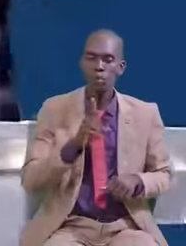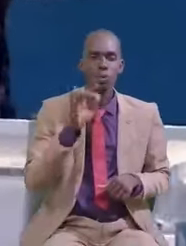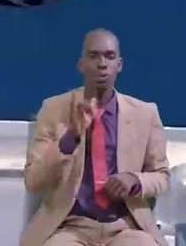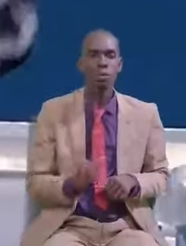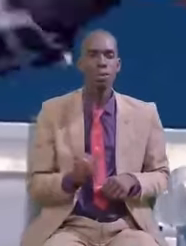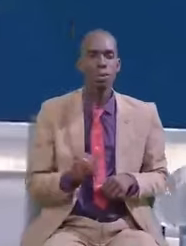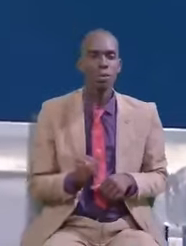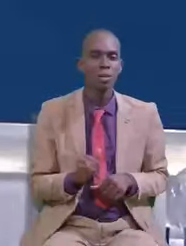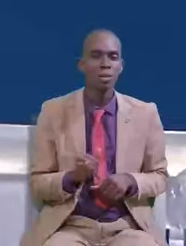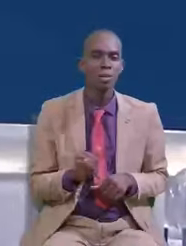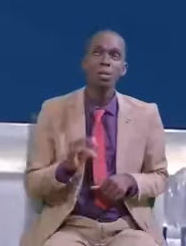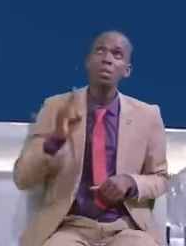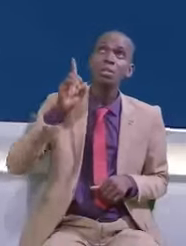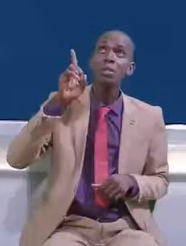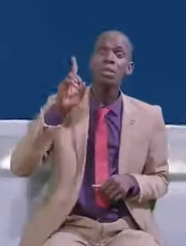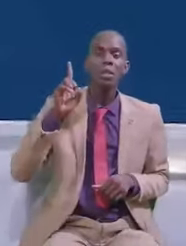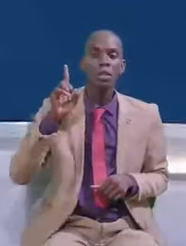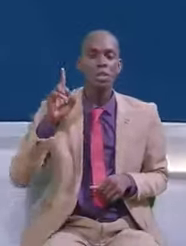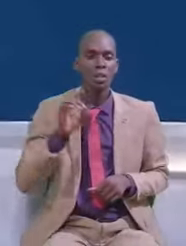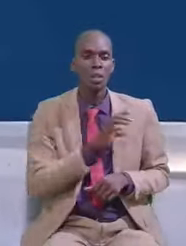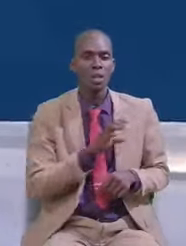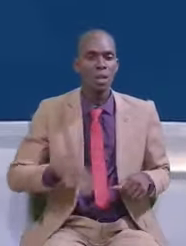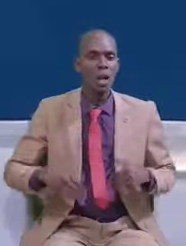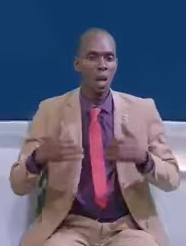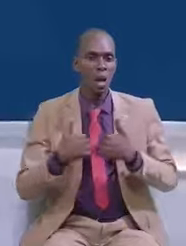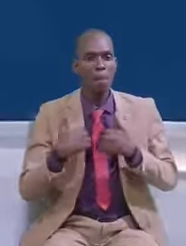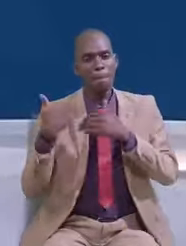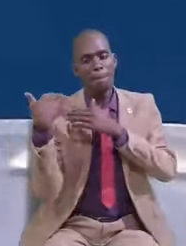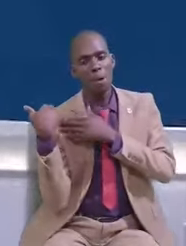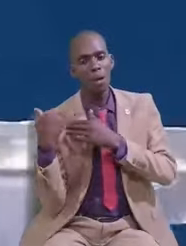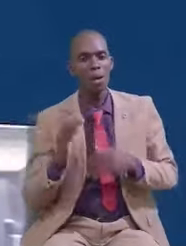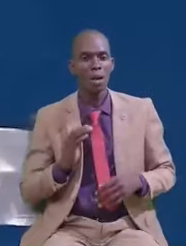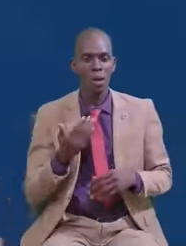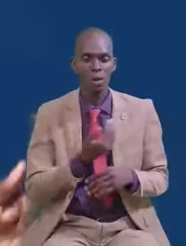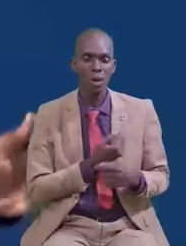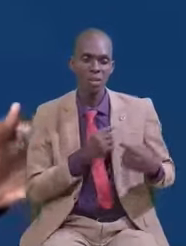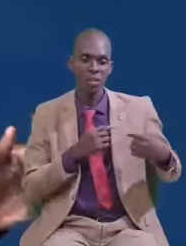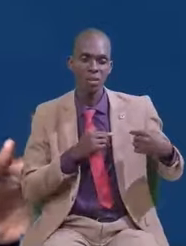Christ, a porté nos souffrances.